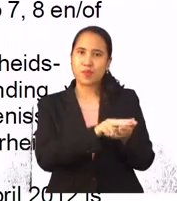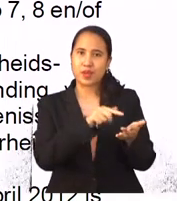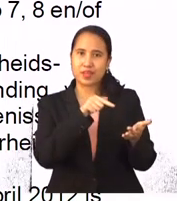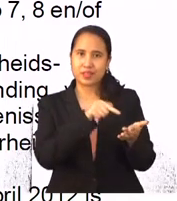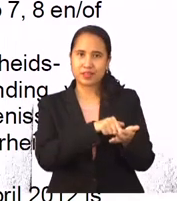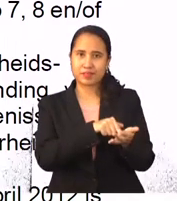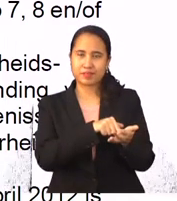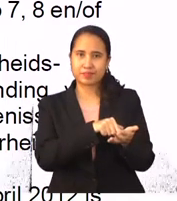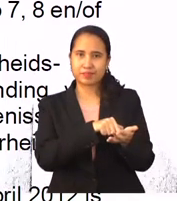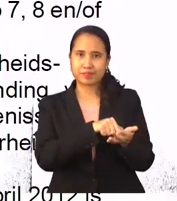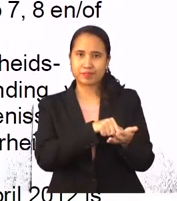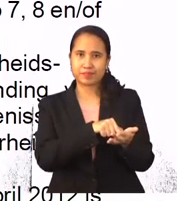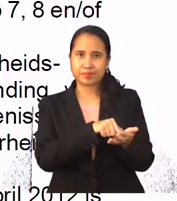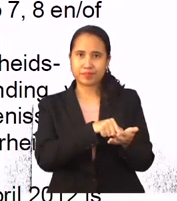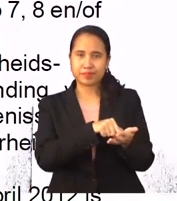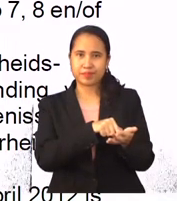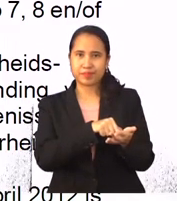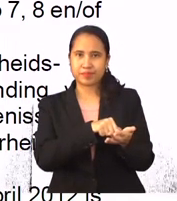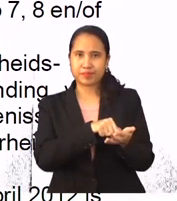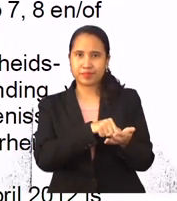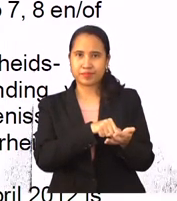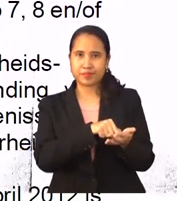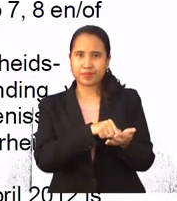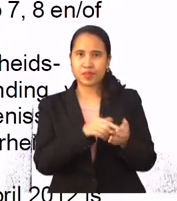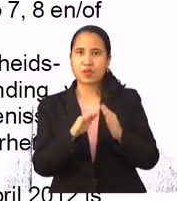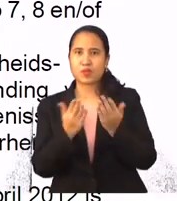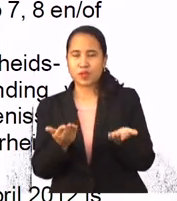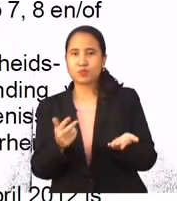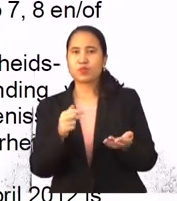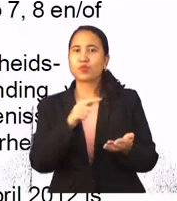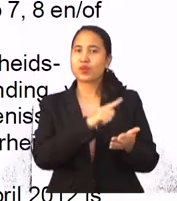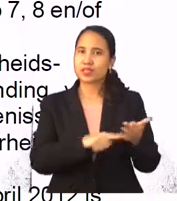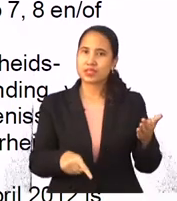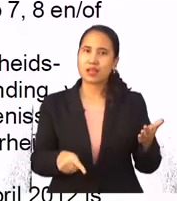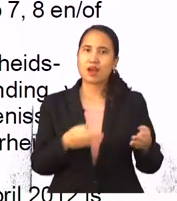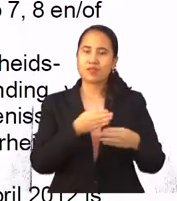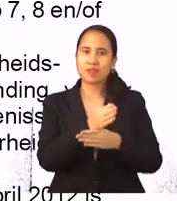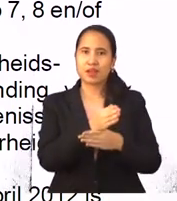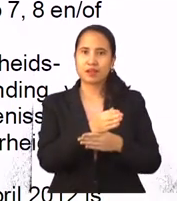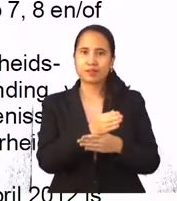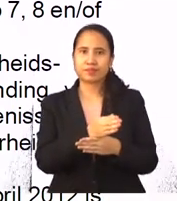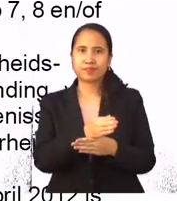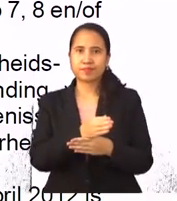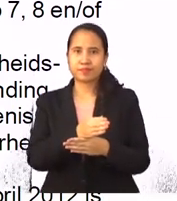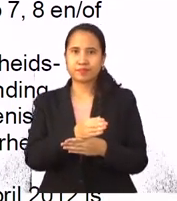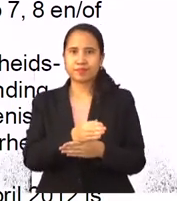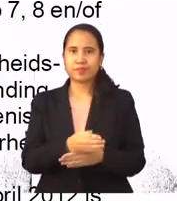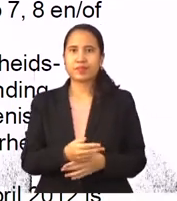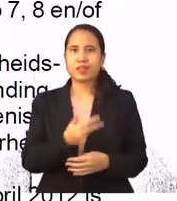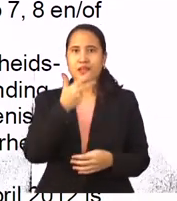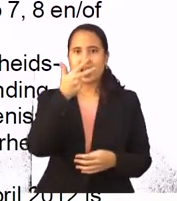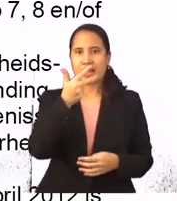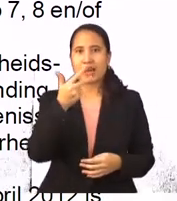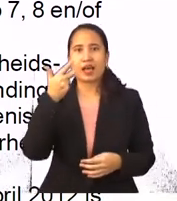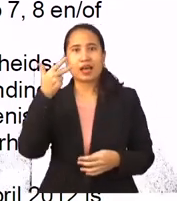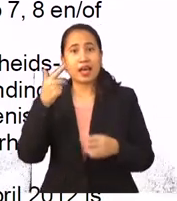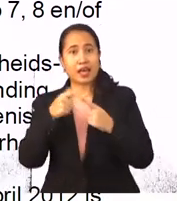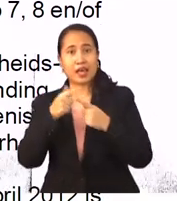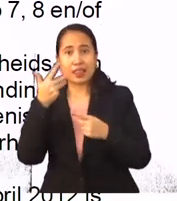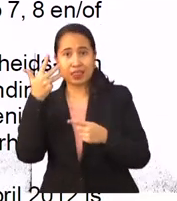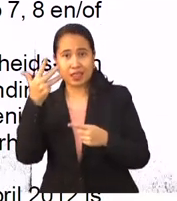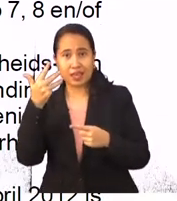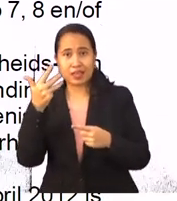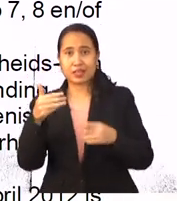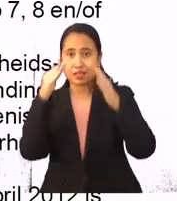360 en volgende van het wetboek van strafrecht, gepleegd op 7, 8 en of 9 december